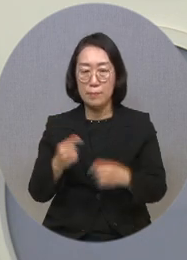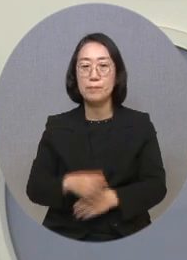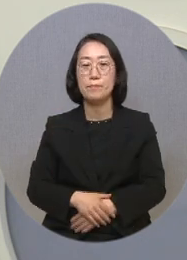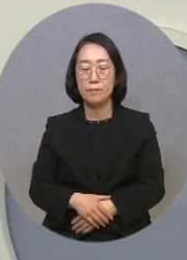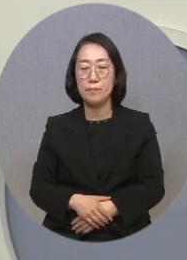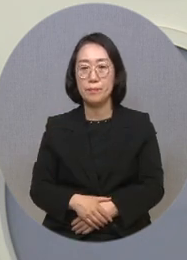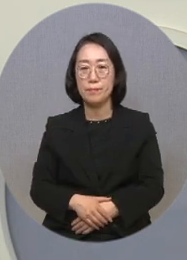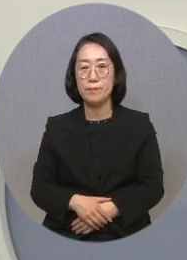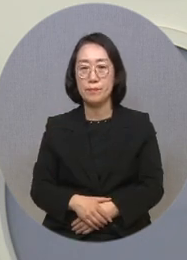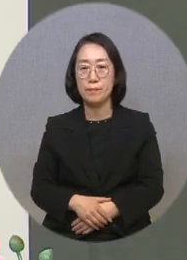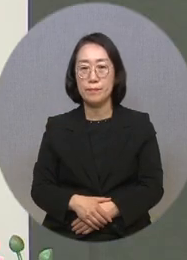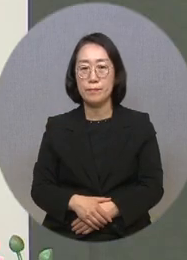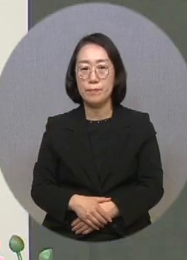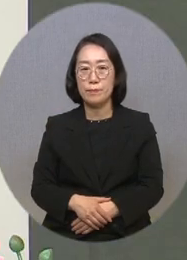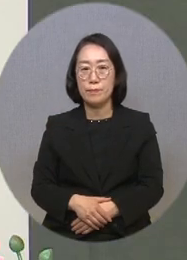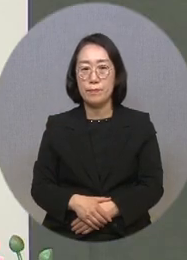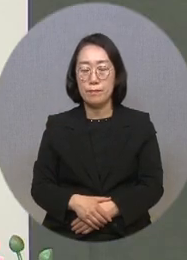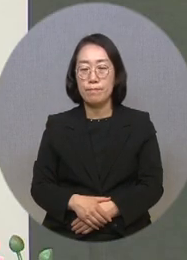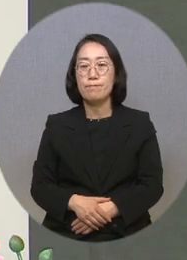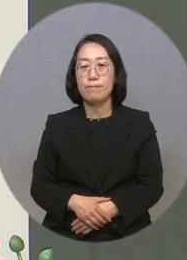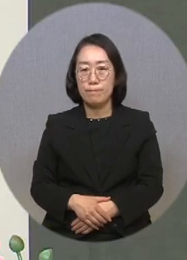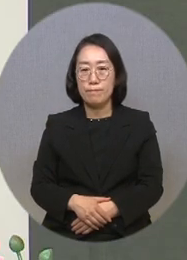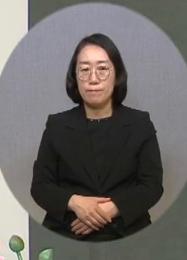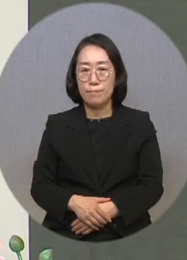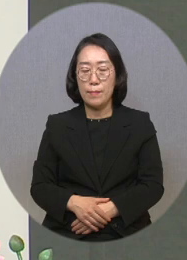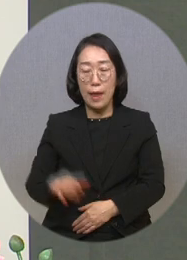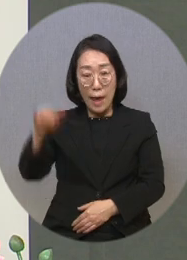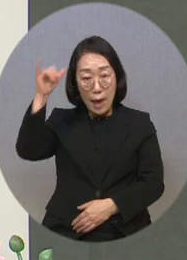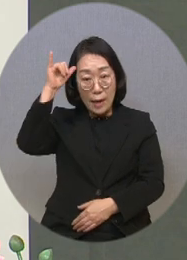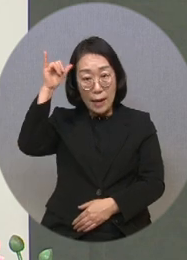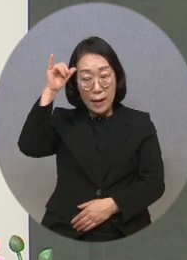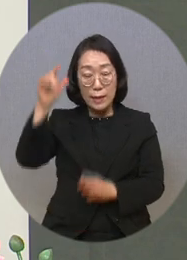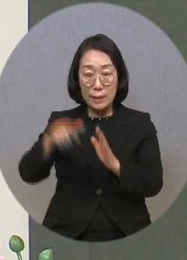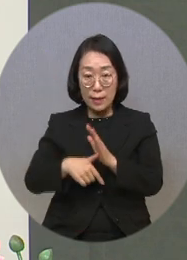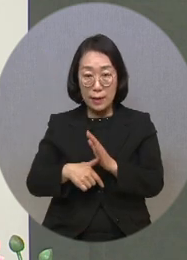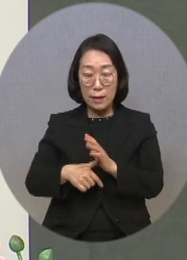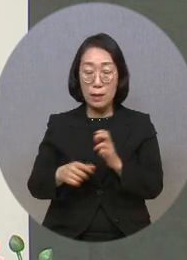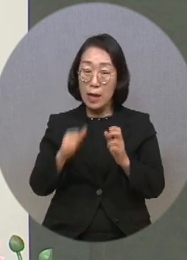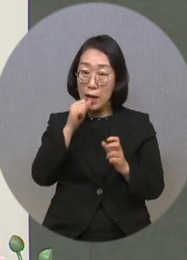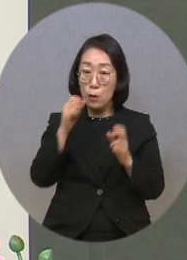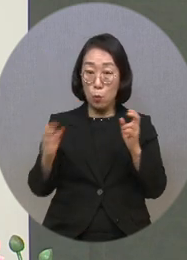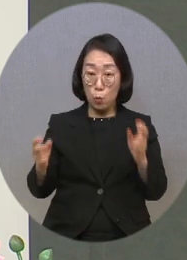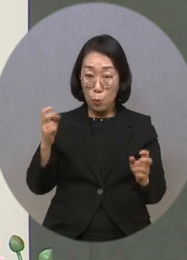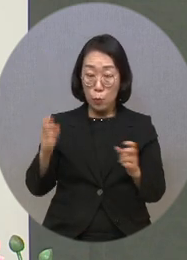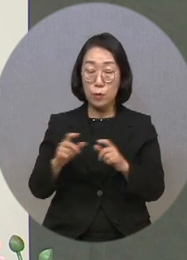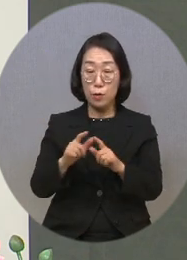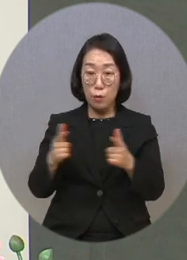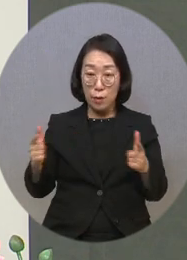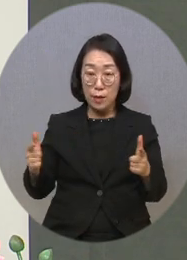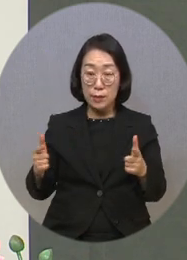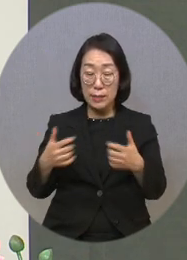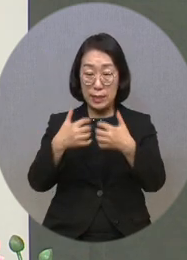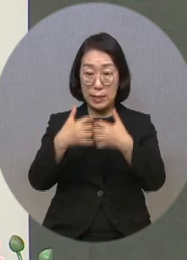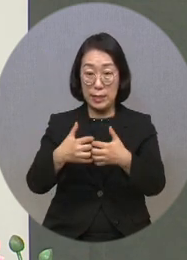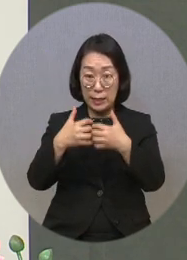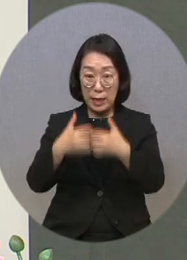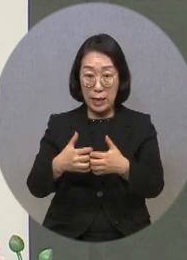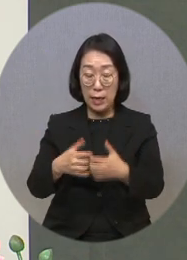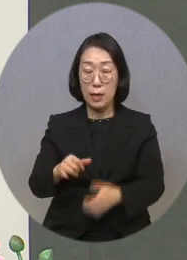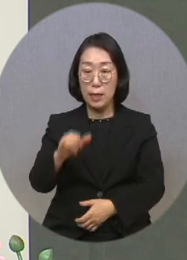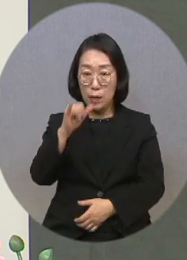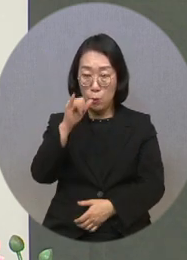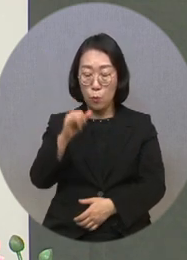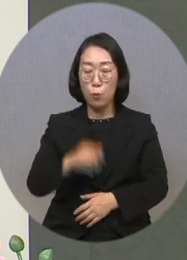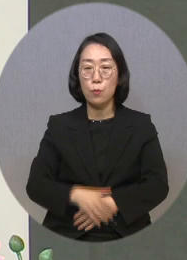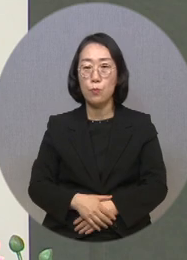생각하면 될 것 같아요. 그러니까 지금 AI 시대의 로봇 여러 가지 기계가 개발이 되고